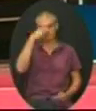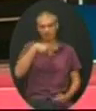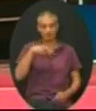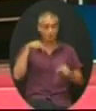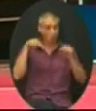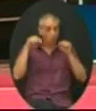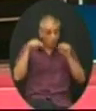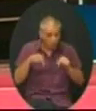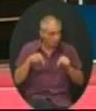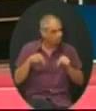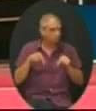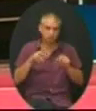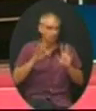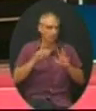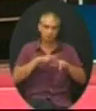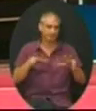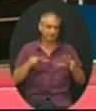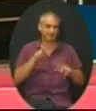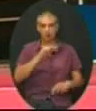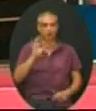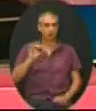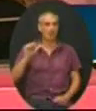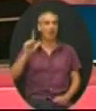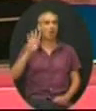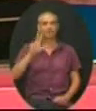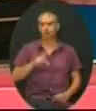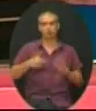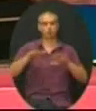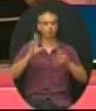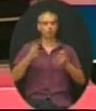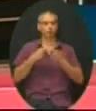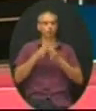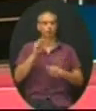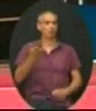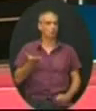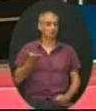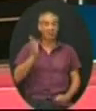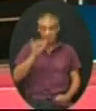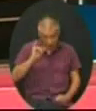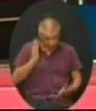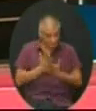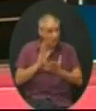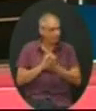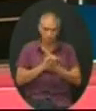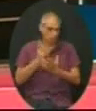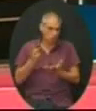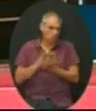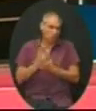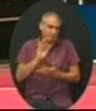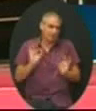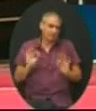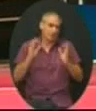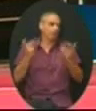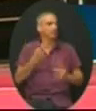שפה אין מצב שבנושא של אלוביץ' ראש הממשלה יש לו איזה קשר לעניין. וגם אם הוא היה חבר שלו, אין קשר, והוא לא חבר שלו גם. זה